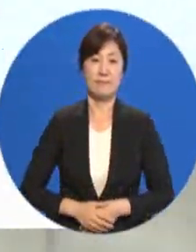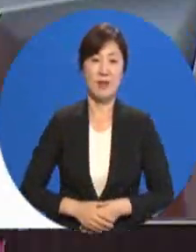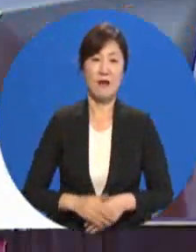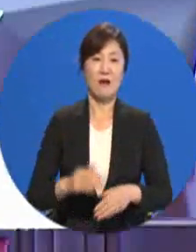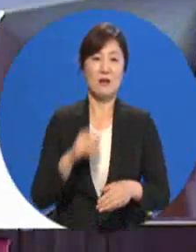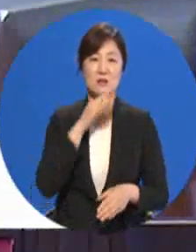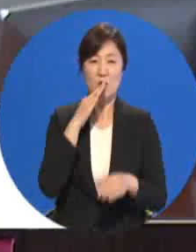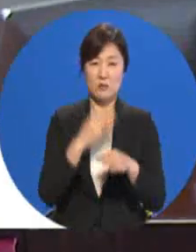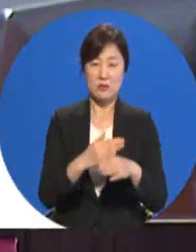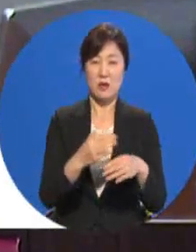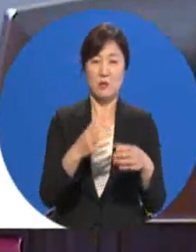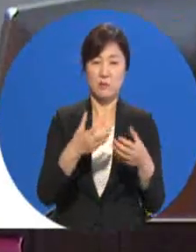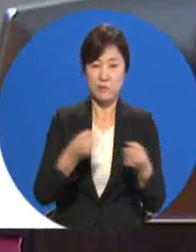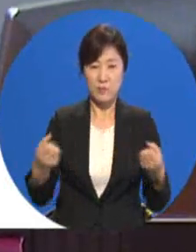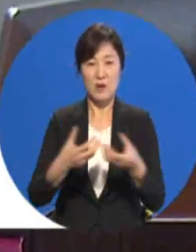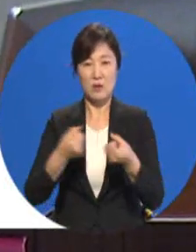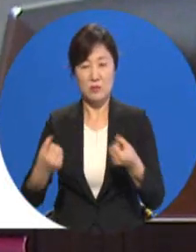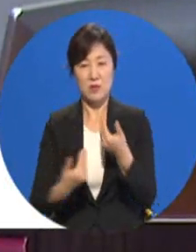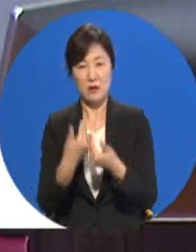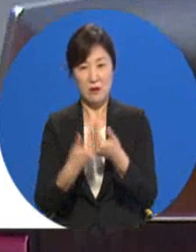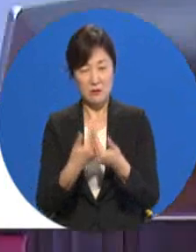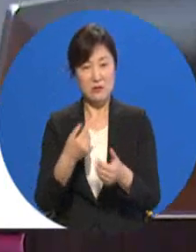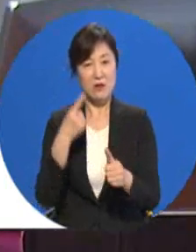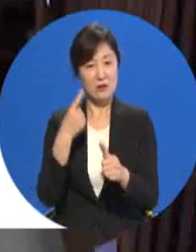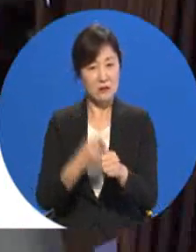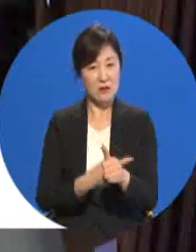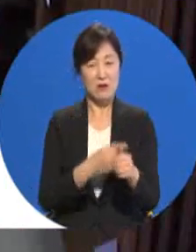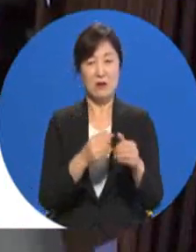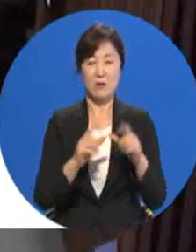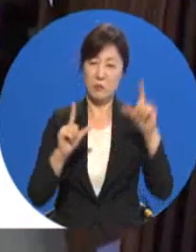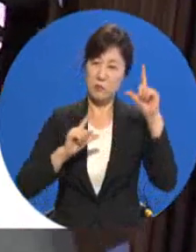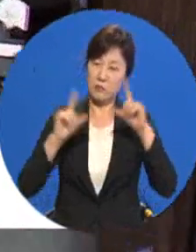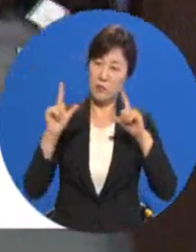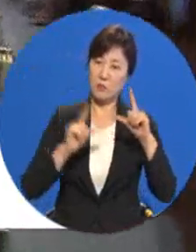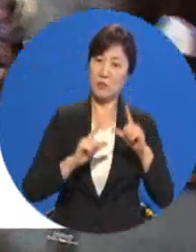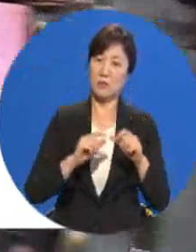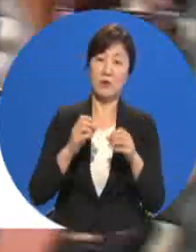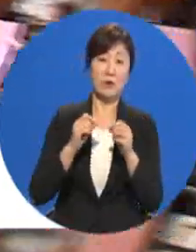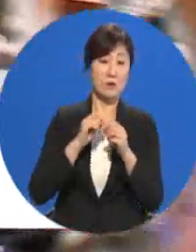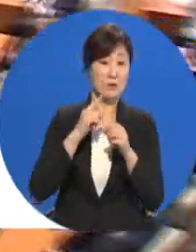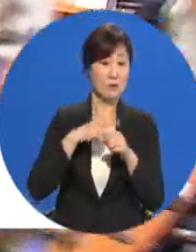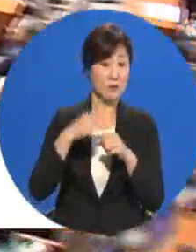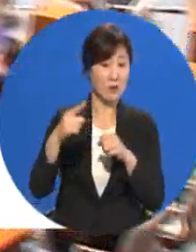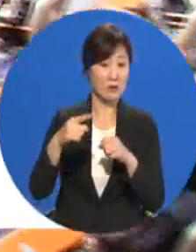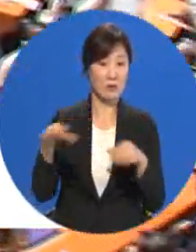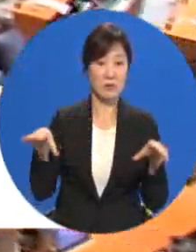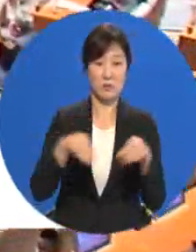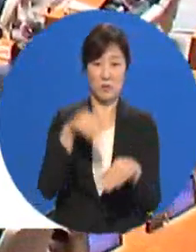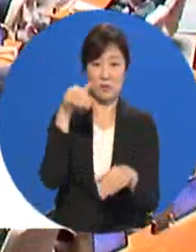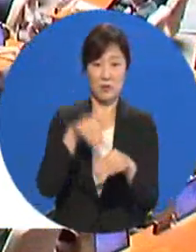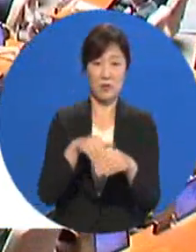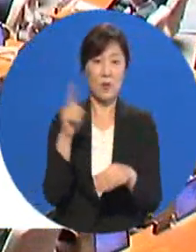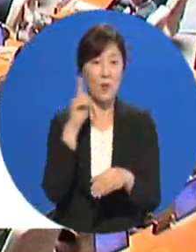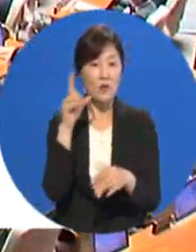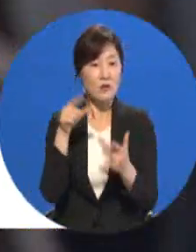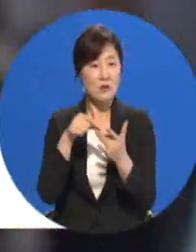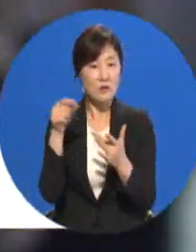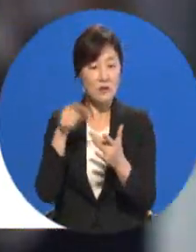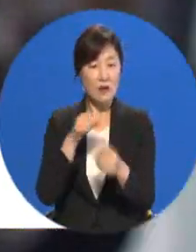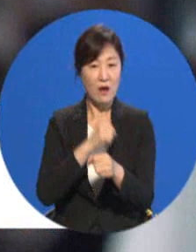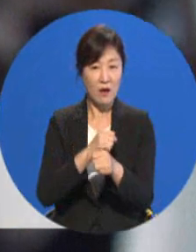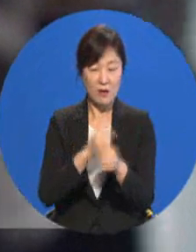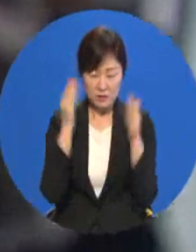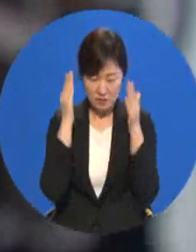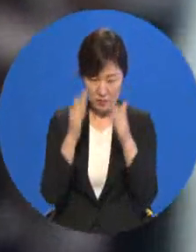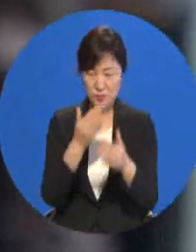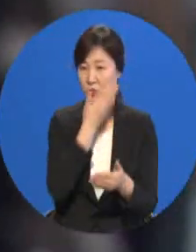정권교체는 굵직한 정치사를 지켜만 유권자들의 내년 총선에서 어떤 선택을 할지 중요하기 때문입니다 이에